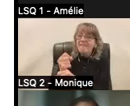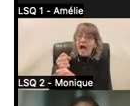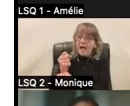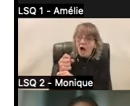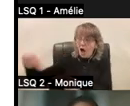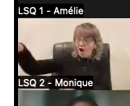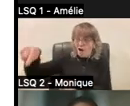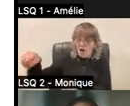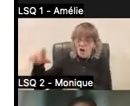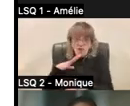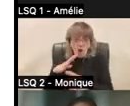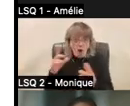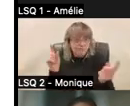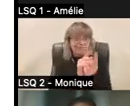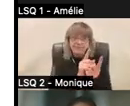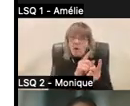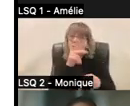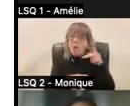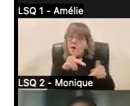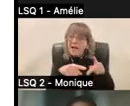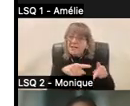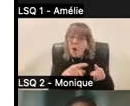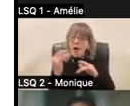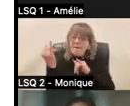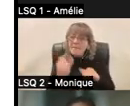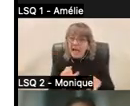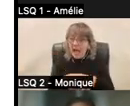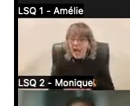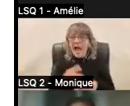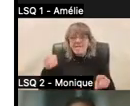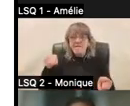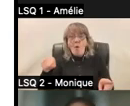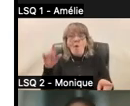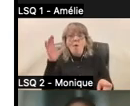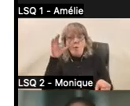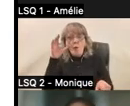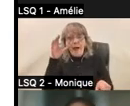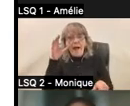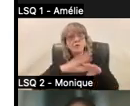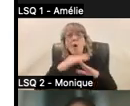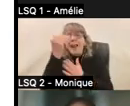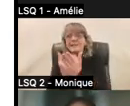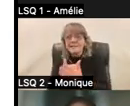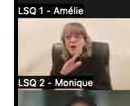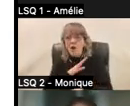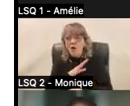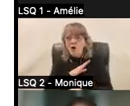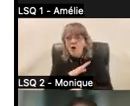les populations, surtout avec les populations immigrantes, soient au courant de ces listes et